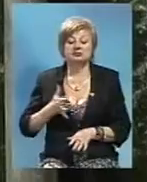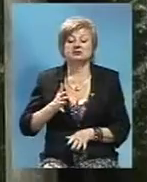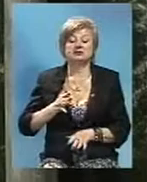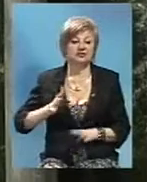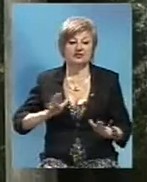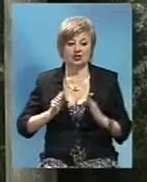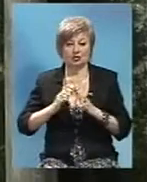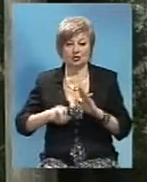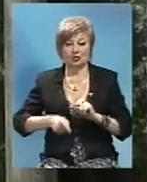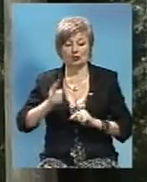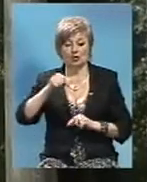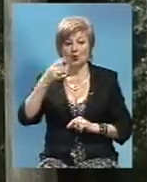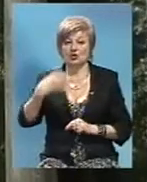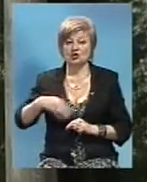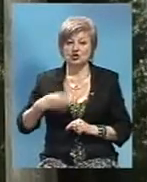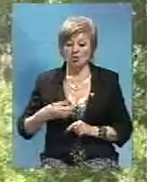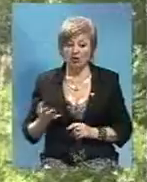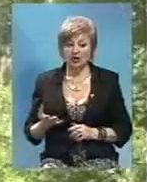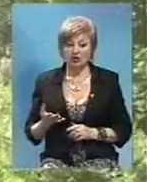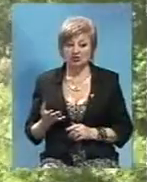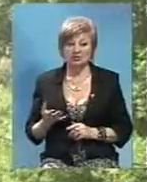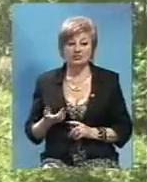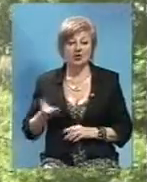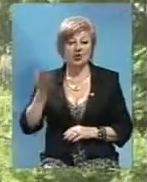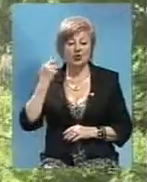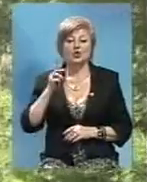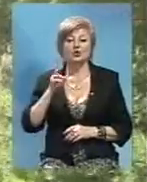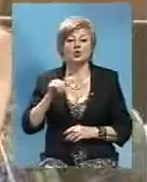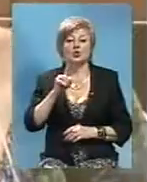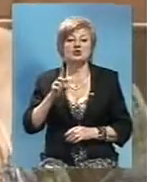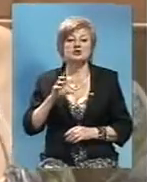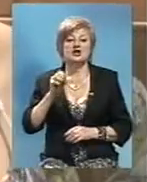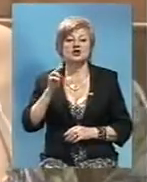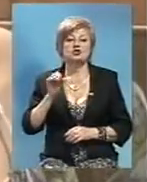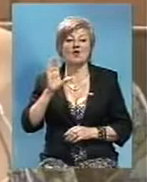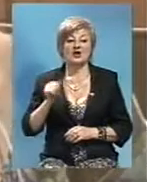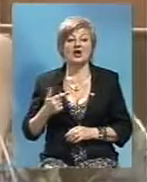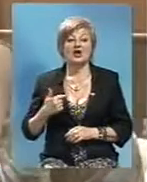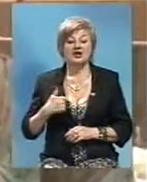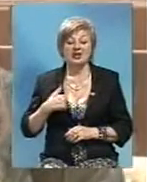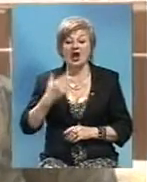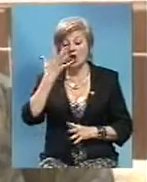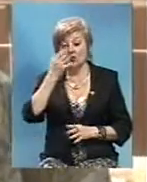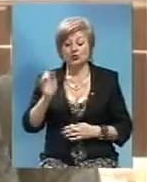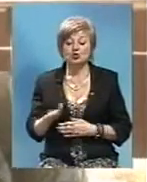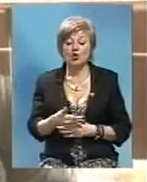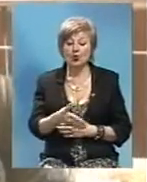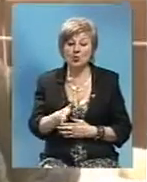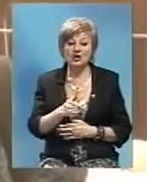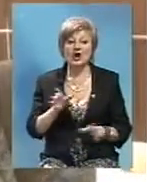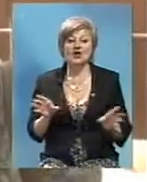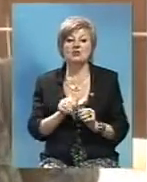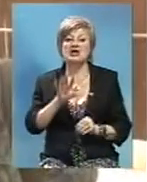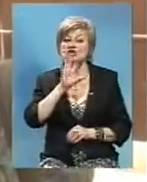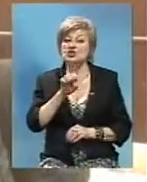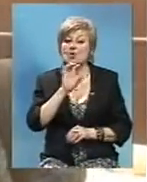будинку номер 40 з вулиці Миколи Корищенка. Колишнього Кузнецова. Я дуже часто гуляю вночі з собакою. Я дуже часто гуляю